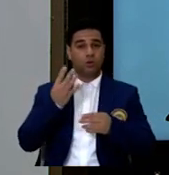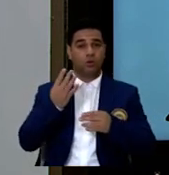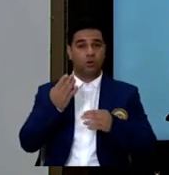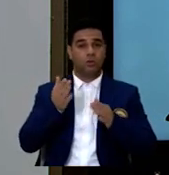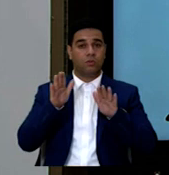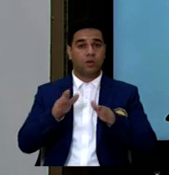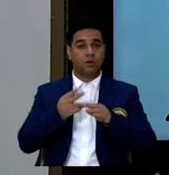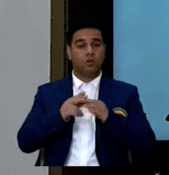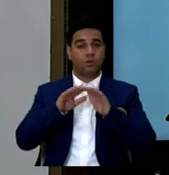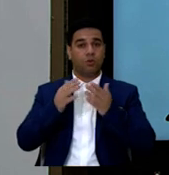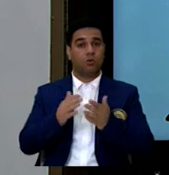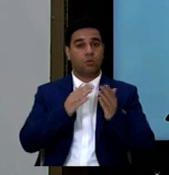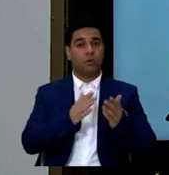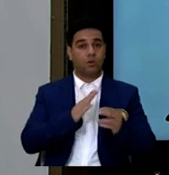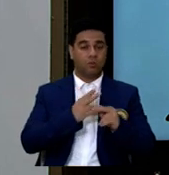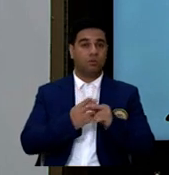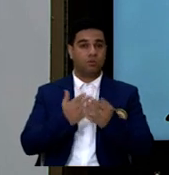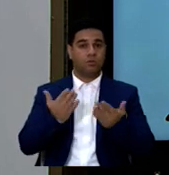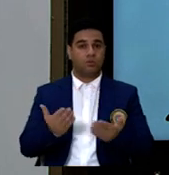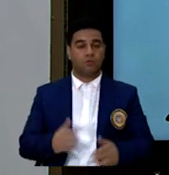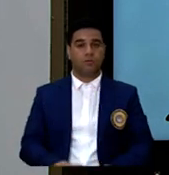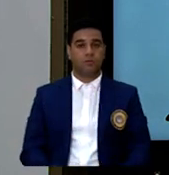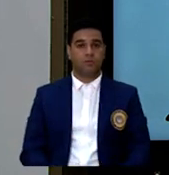olgan nerv hujayralaridan iborat ekan.